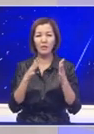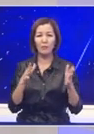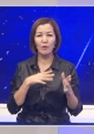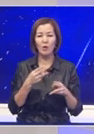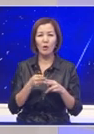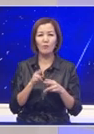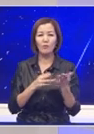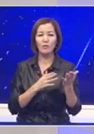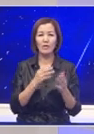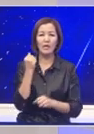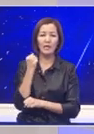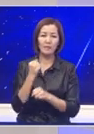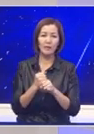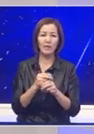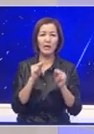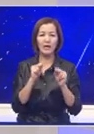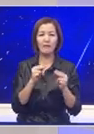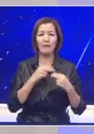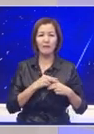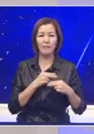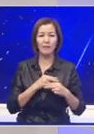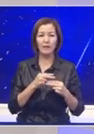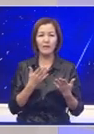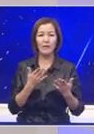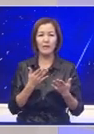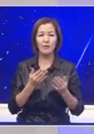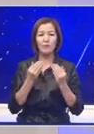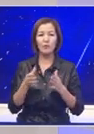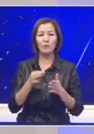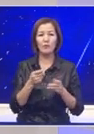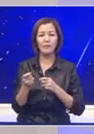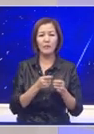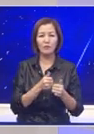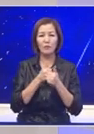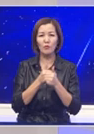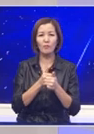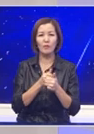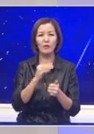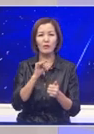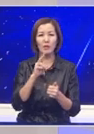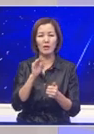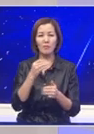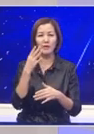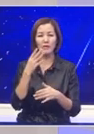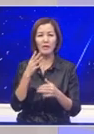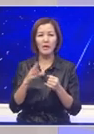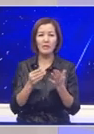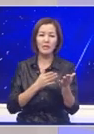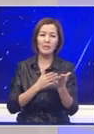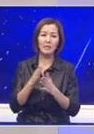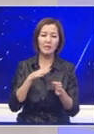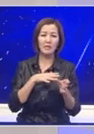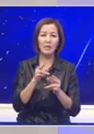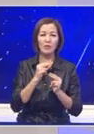Бұл сала еңбеккерлерінің адал еңбек маңдай терлерінің өтемі. Бүгін облыс әкімінің орынбасары Әлібек Жақанбаев аграрлық саладағы